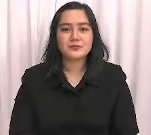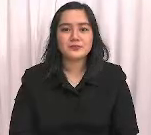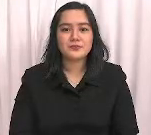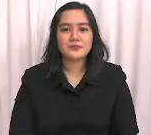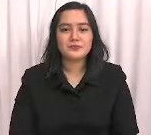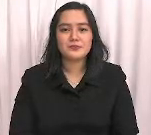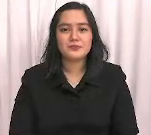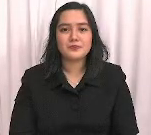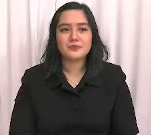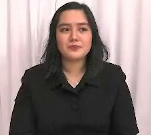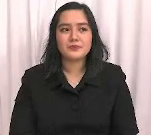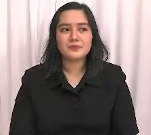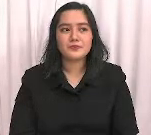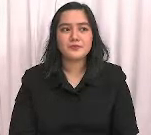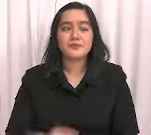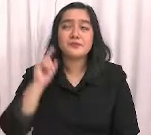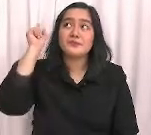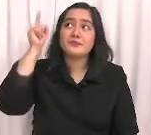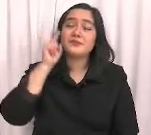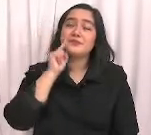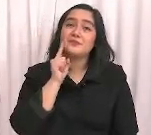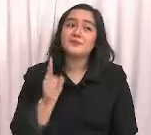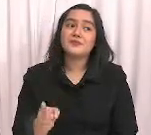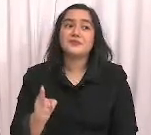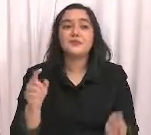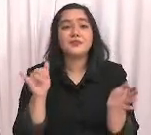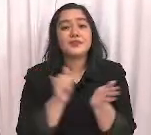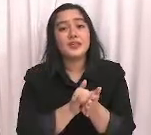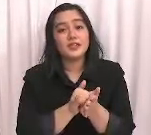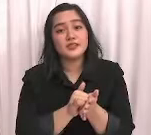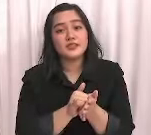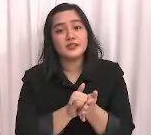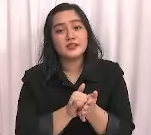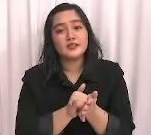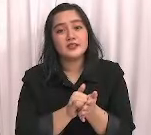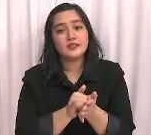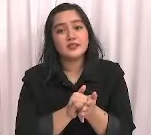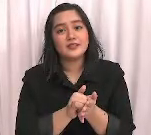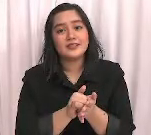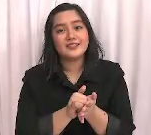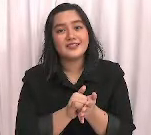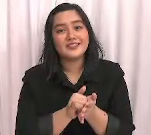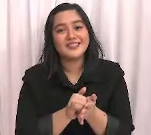matagal-tagal na rin ako nagbabasa ng Biblia, pero wala akong nakitang ganitong asawa ng lalaki.